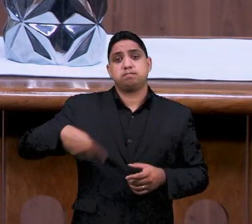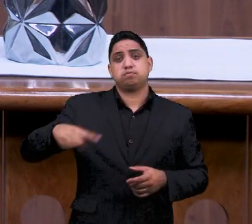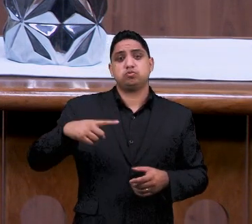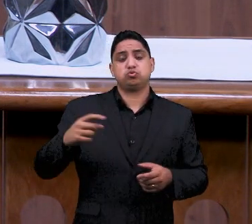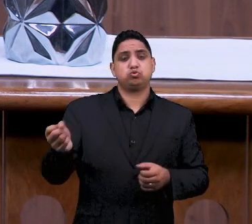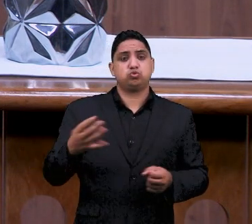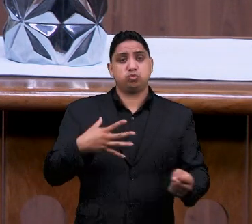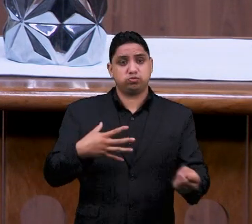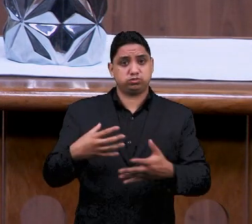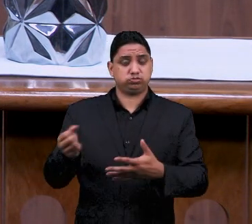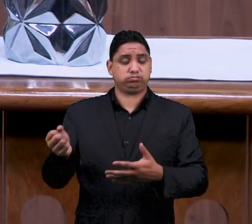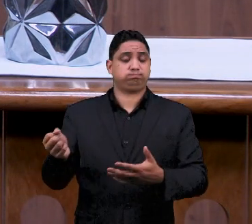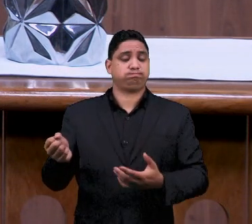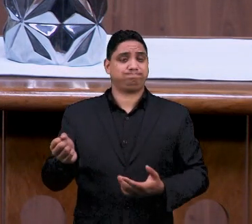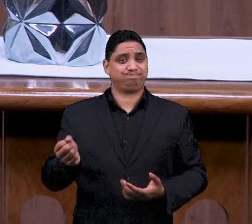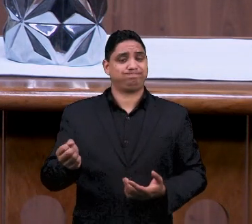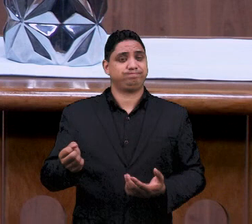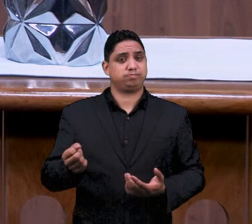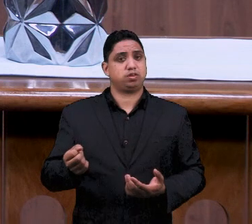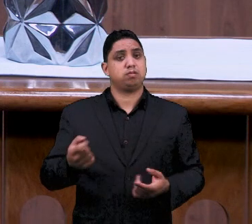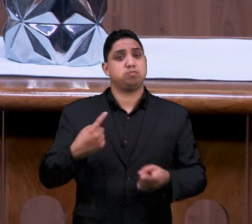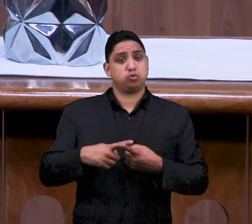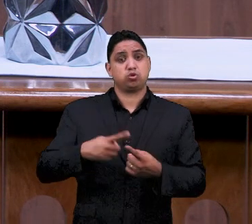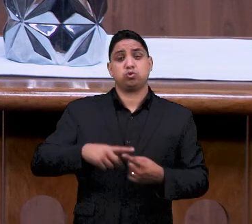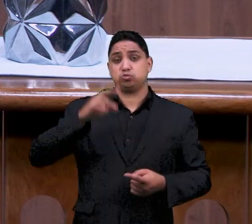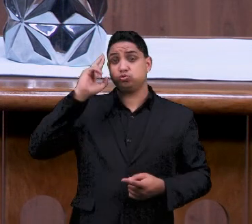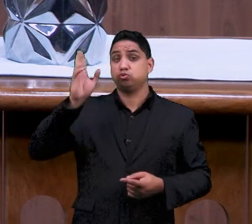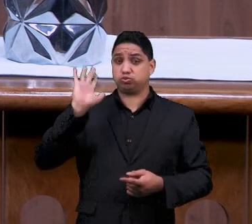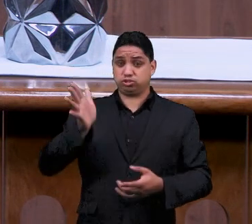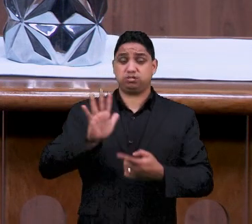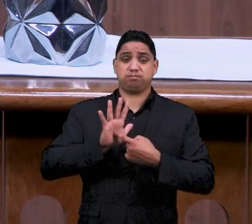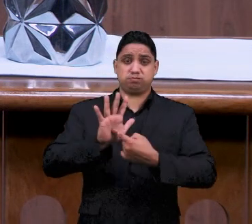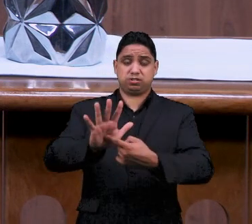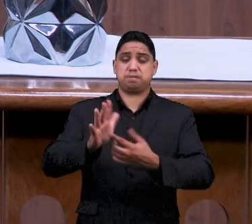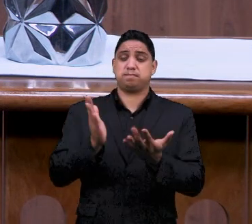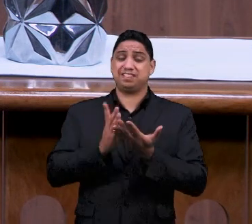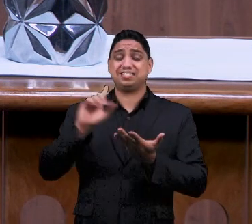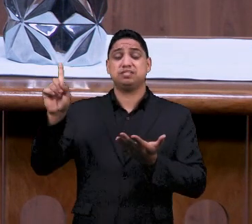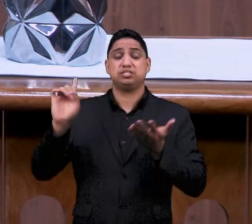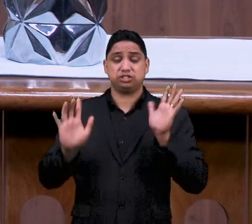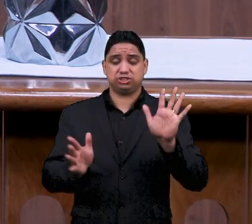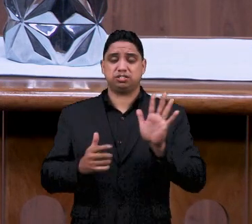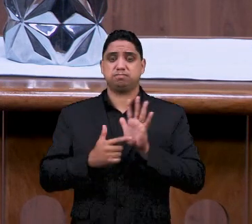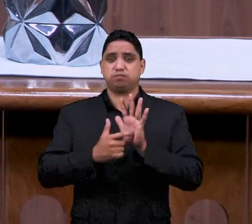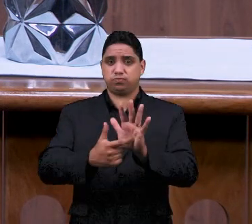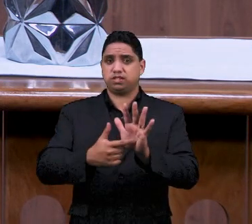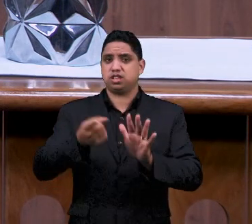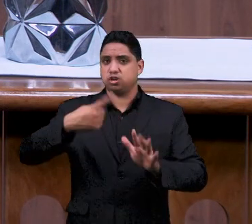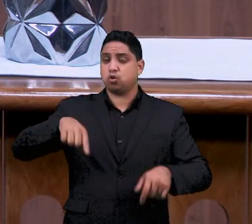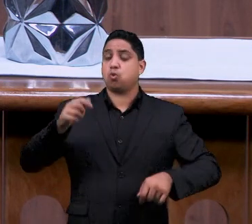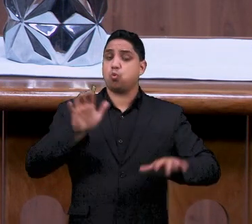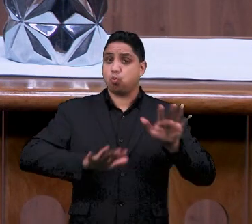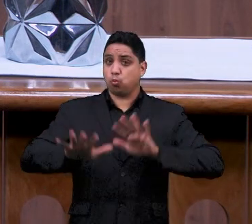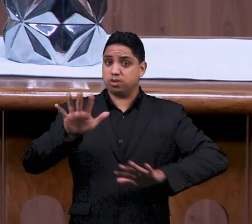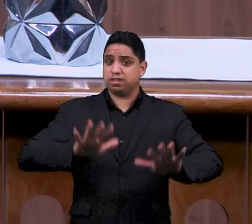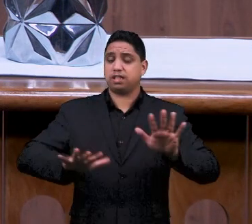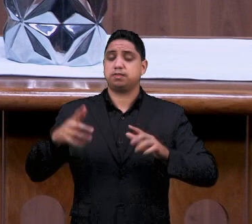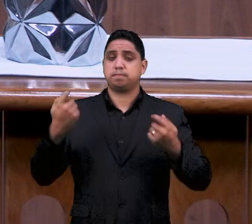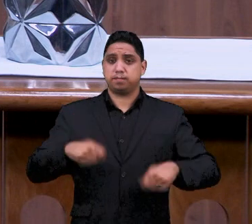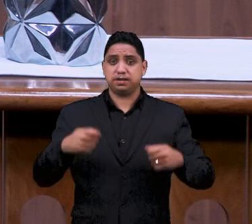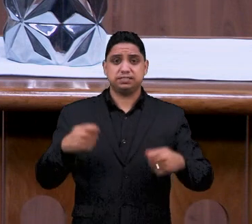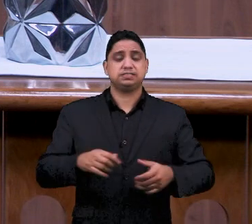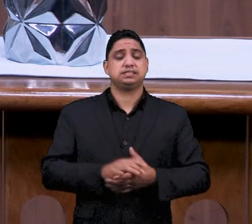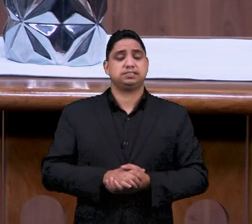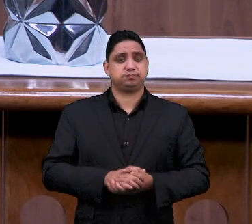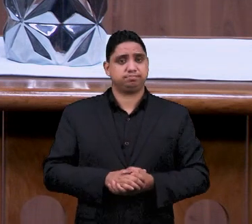l'aspect prophétique, parce que le Seigneur a déjà montré, la parole du Seigneur parle sur ça. Et nous devons prendre tous